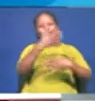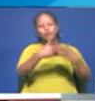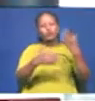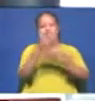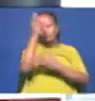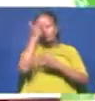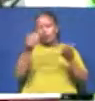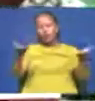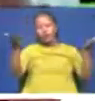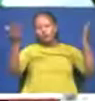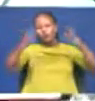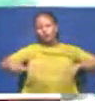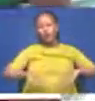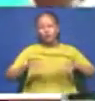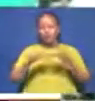hilo.